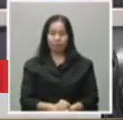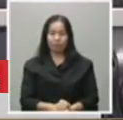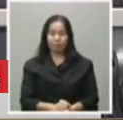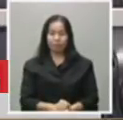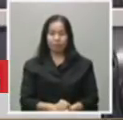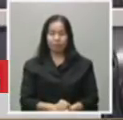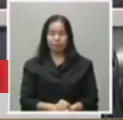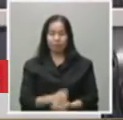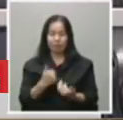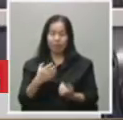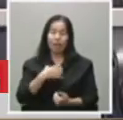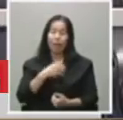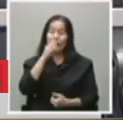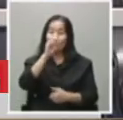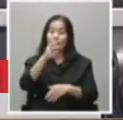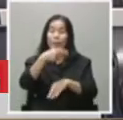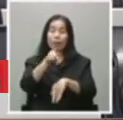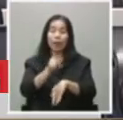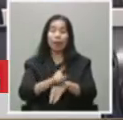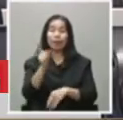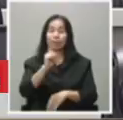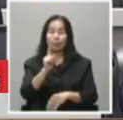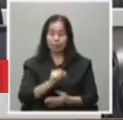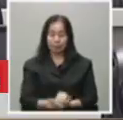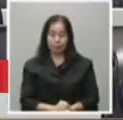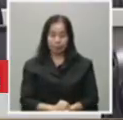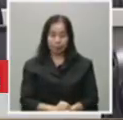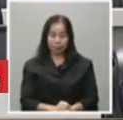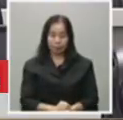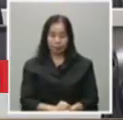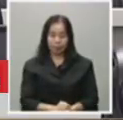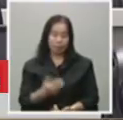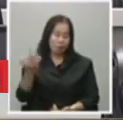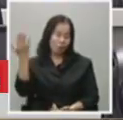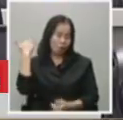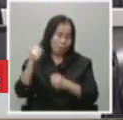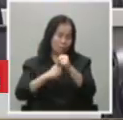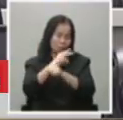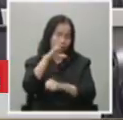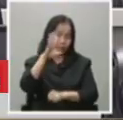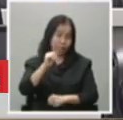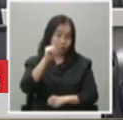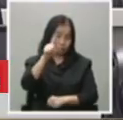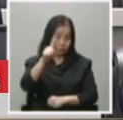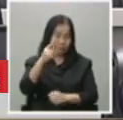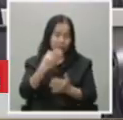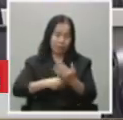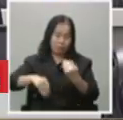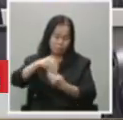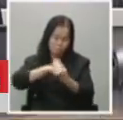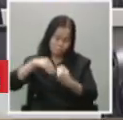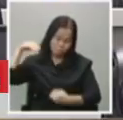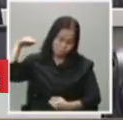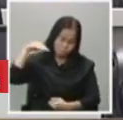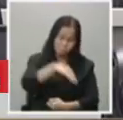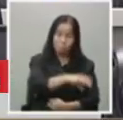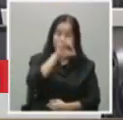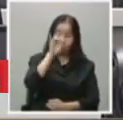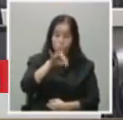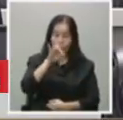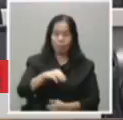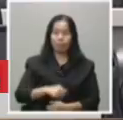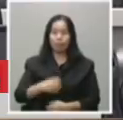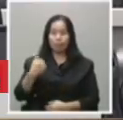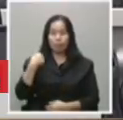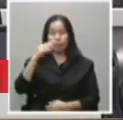ครับผมอยากจะบอกท่านอย่างนี้ครับว่าตอนเมื่อต้มยำกุ้งปี40เนี่ยนะครับมีหลายไฟแนนซ์ถูกปิดท